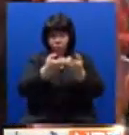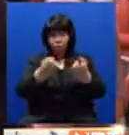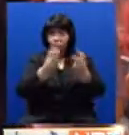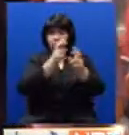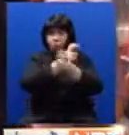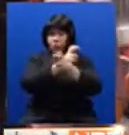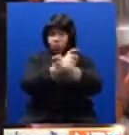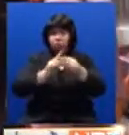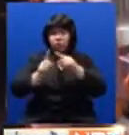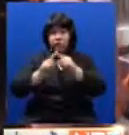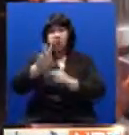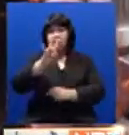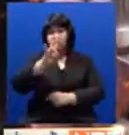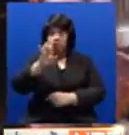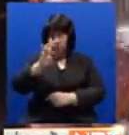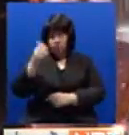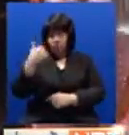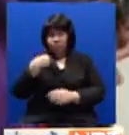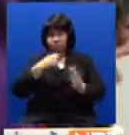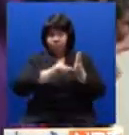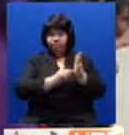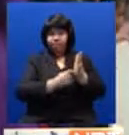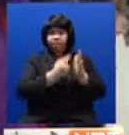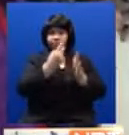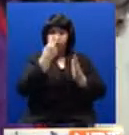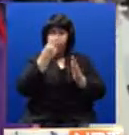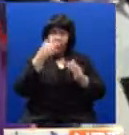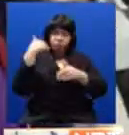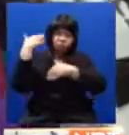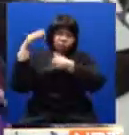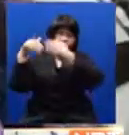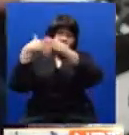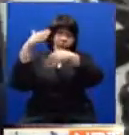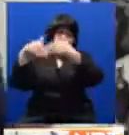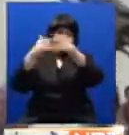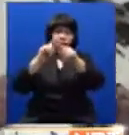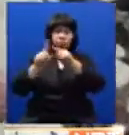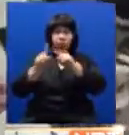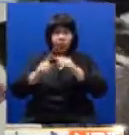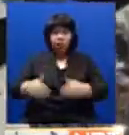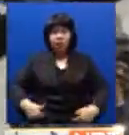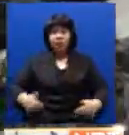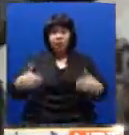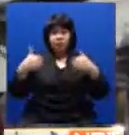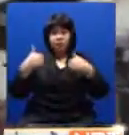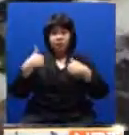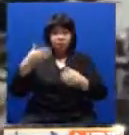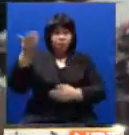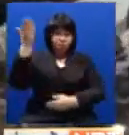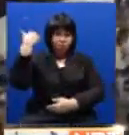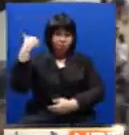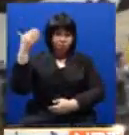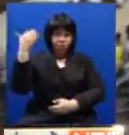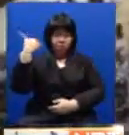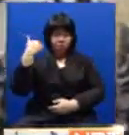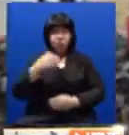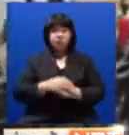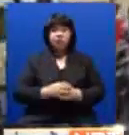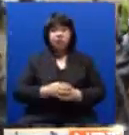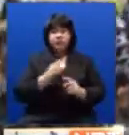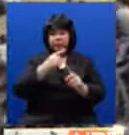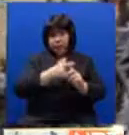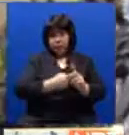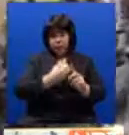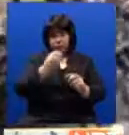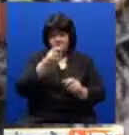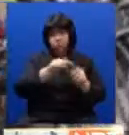พร้มชมนศษการณจุกำเหนิดของโลกและยุคแ่วิวัฒนาการของสิ่งมีชีวิตโบราณซึ่งตั้งแต่วันที่ 28 ธนวาค